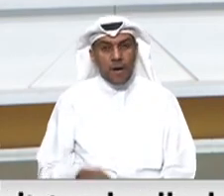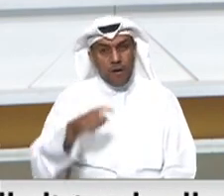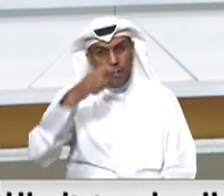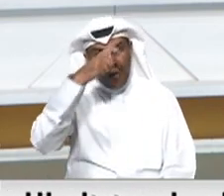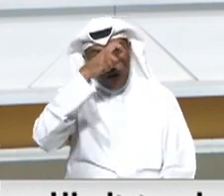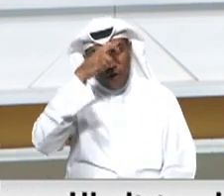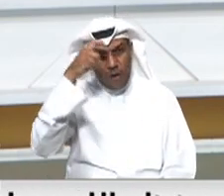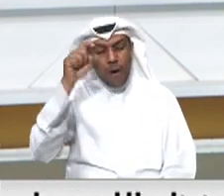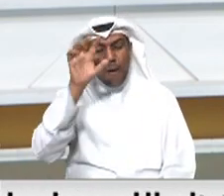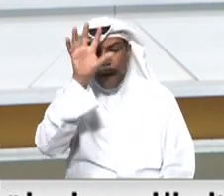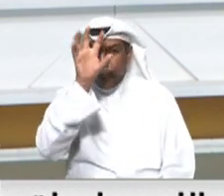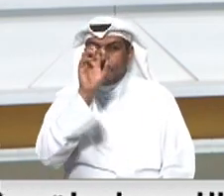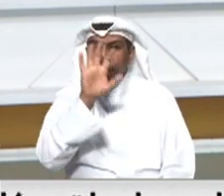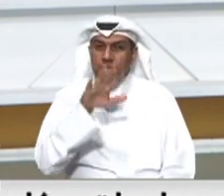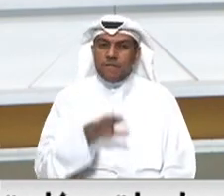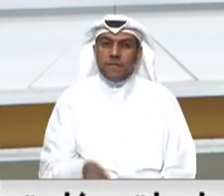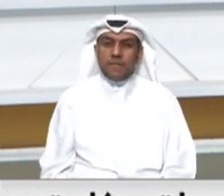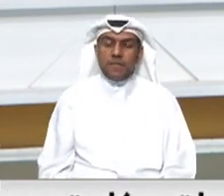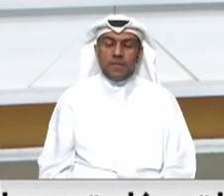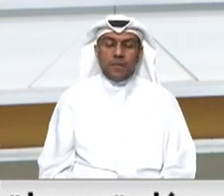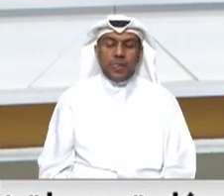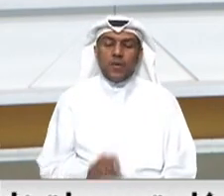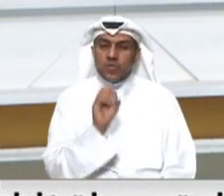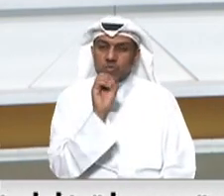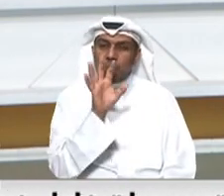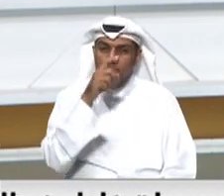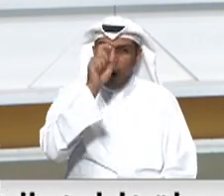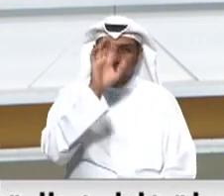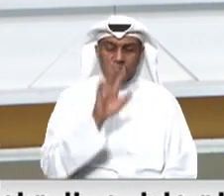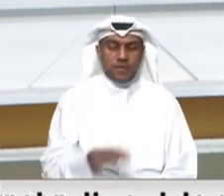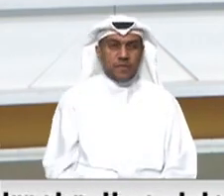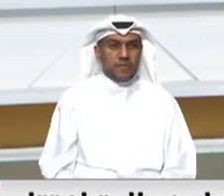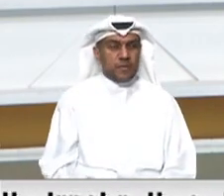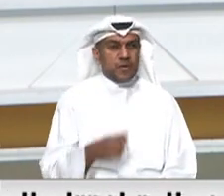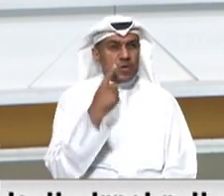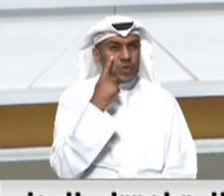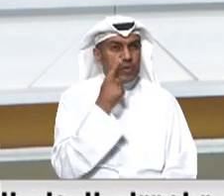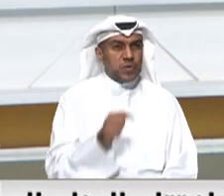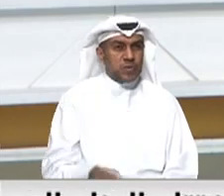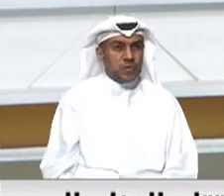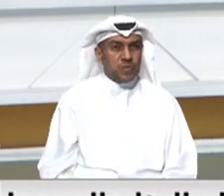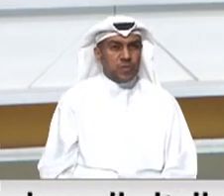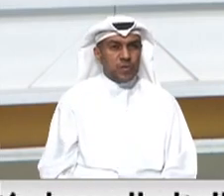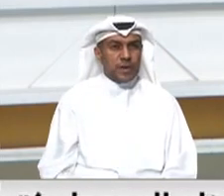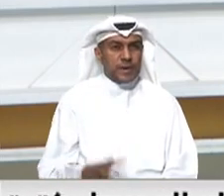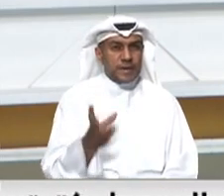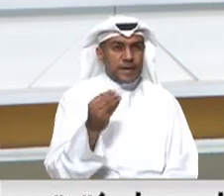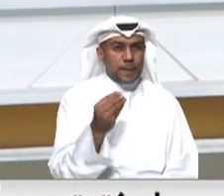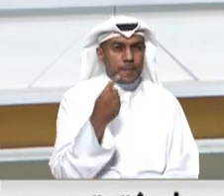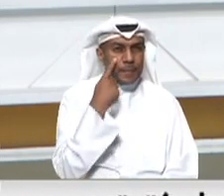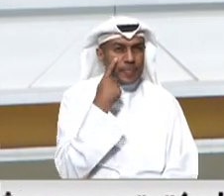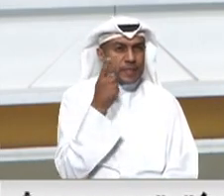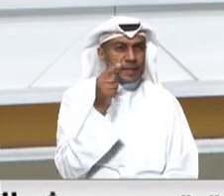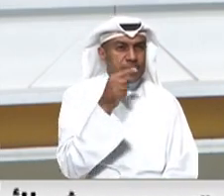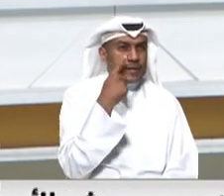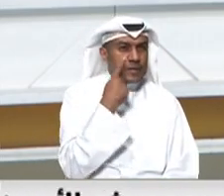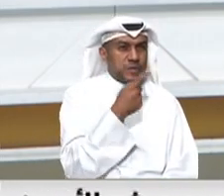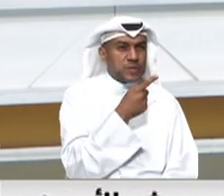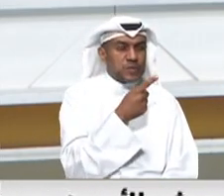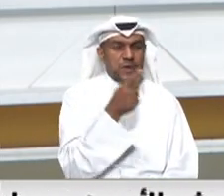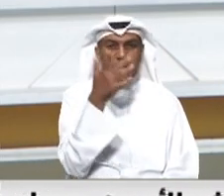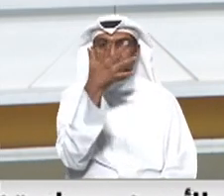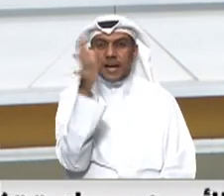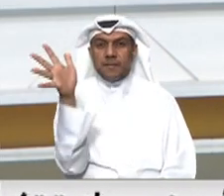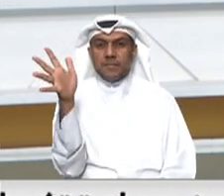خلال فترات الليل المتأخرة وأيضا بداية ساعة الصباح الأولى. لاحظ درجة الحرارة العظمى خلال الأيام المقبلة قد تصل